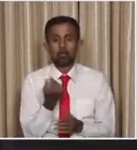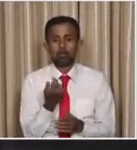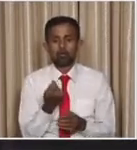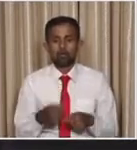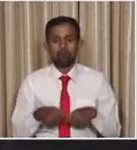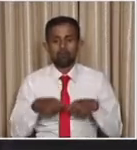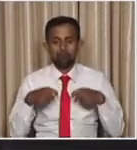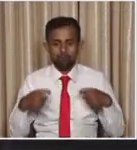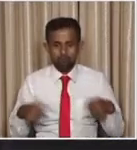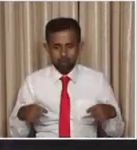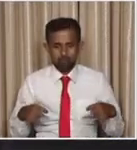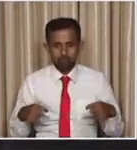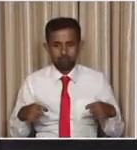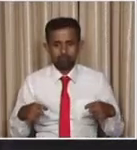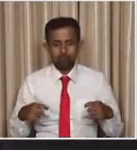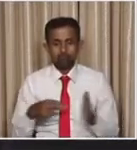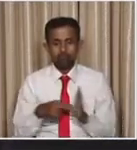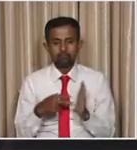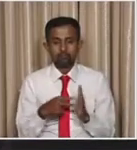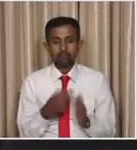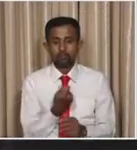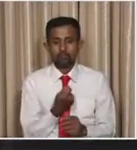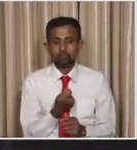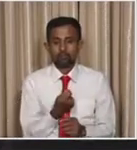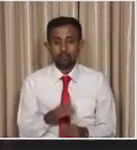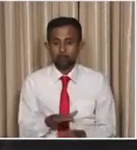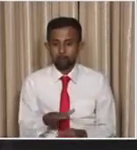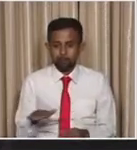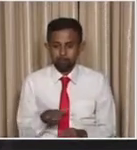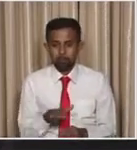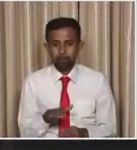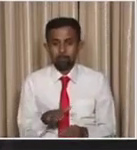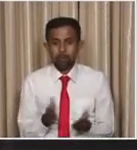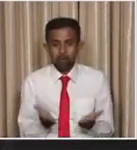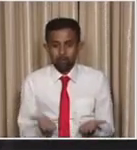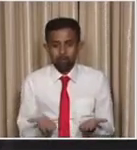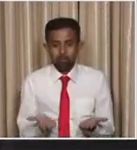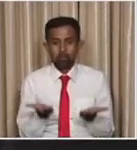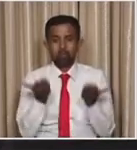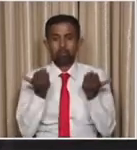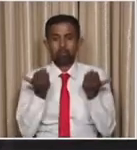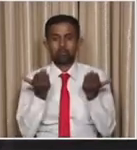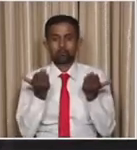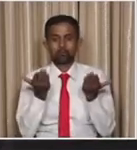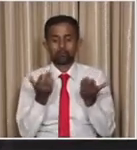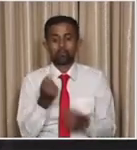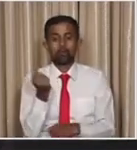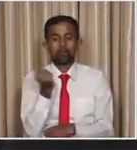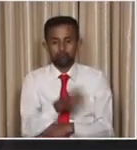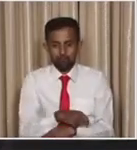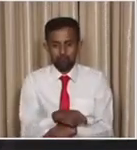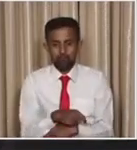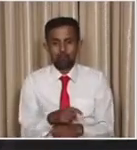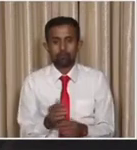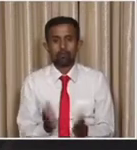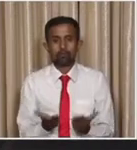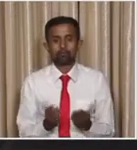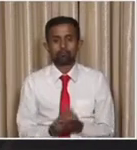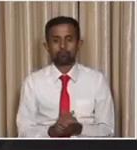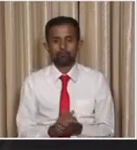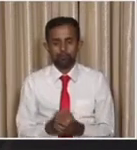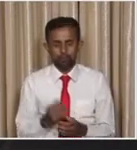එනිසා ඇත්තටම මේක ආර්ථික වශයෙන් පහළ තිත ඉහළට ආර්ථිකය තල්ලු කරන වැඩපිළිවෙලක් දක්වා ගෙනියනවා. එනිසා